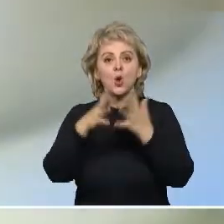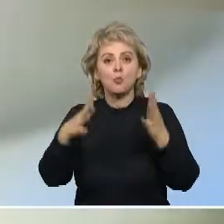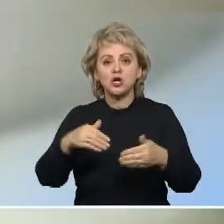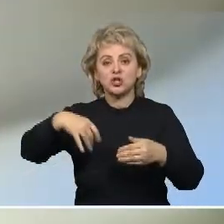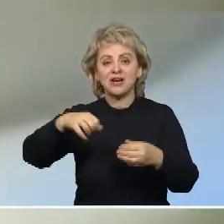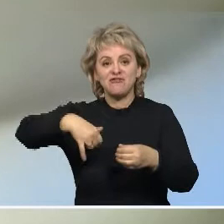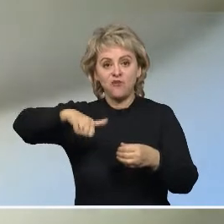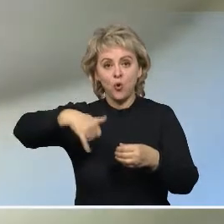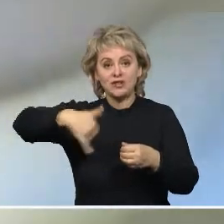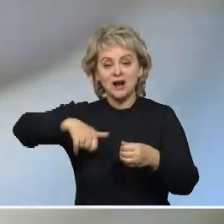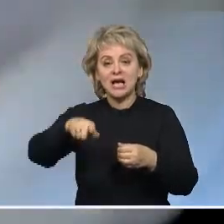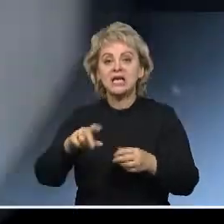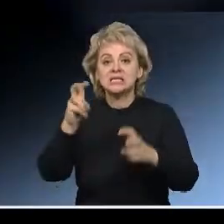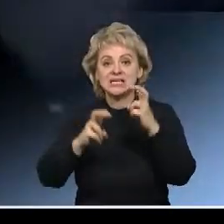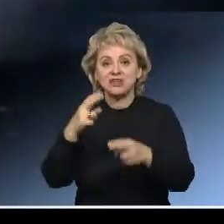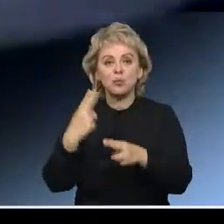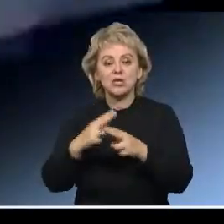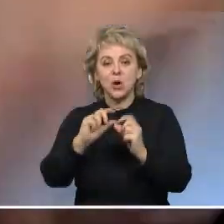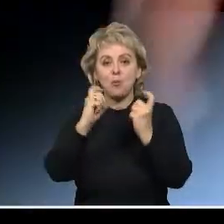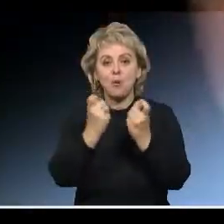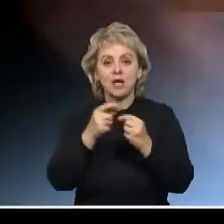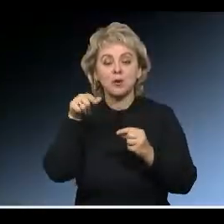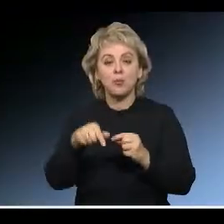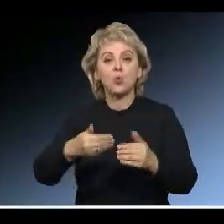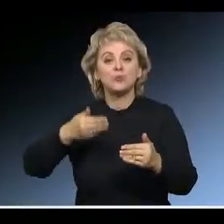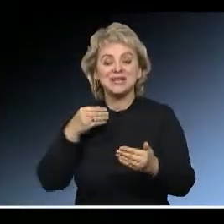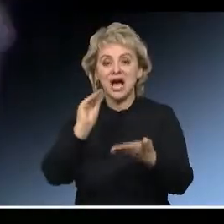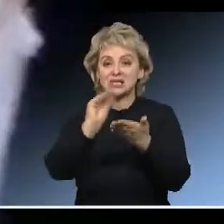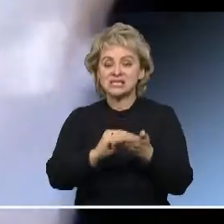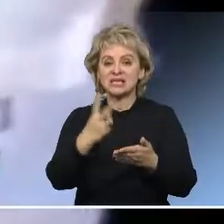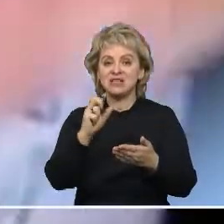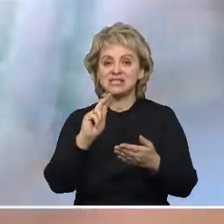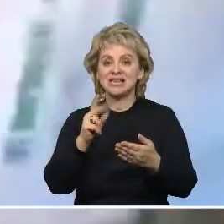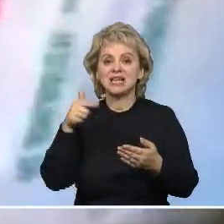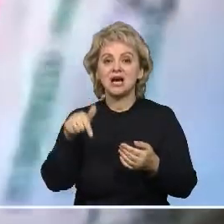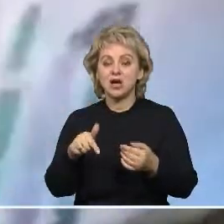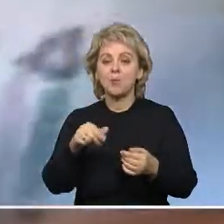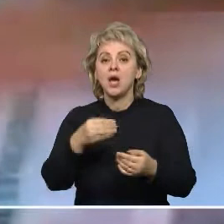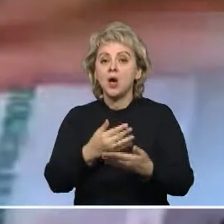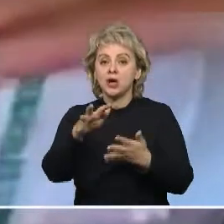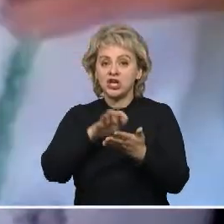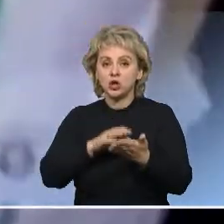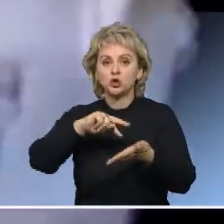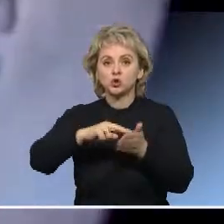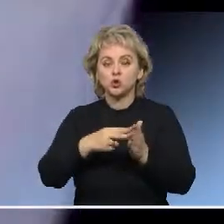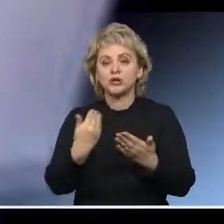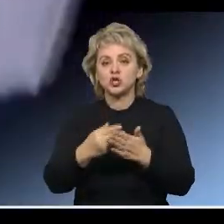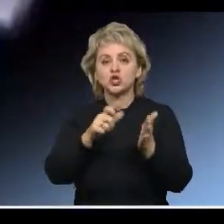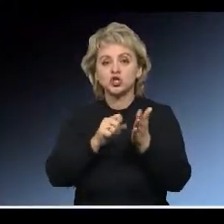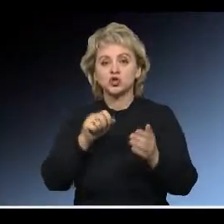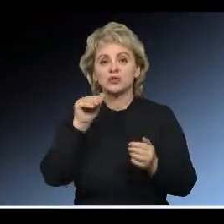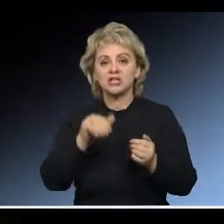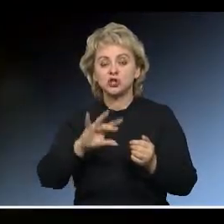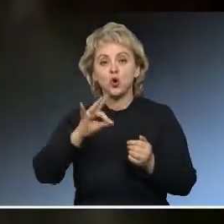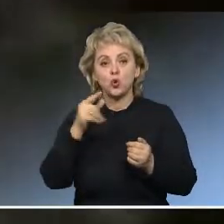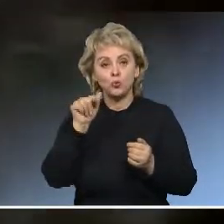больших пластиковых ведрах и заводских металлических баночках. По предварительной оценке, 200 килограммов продукта стоит около